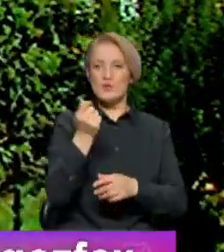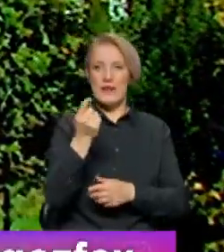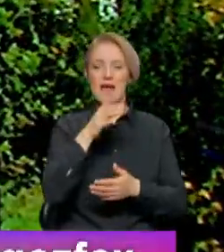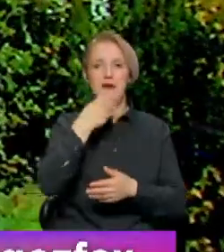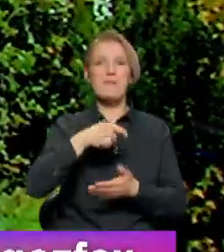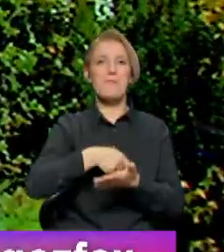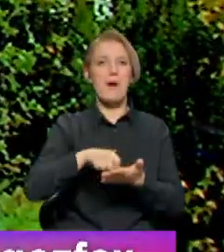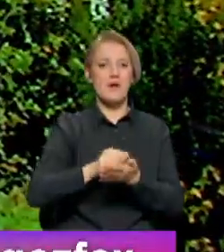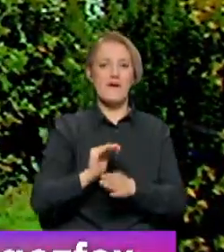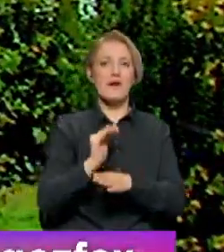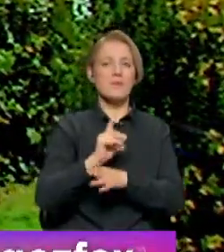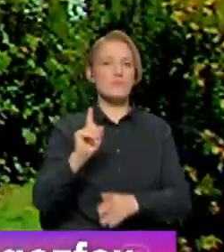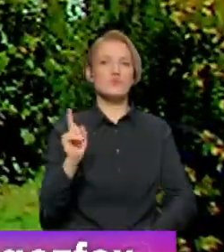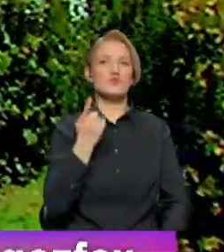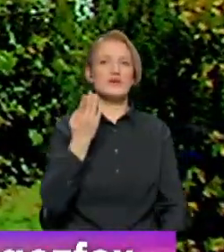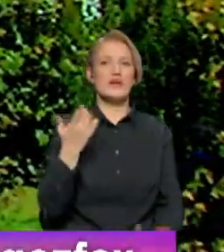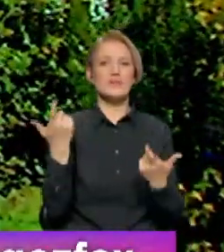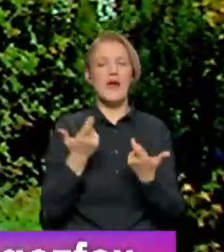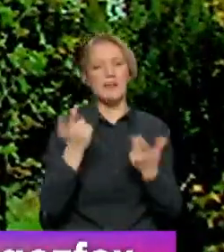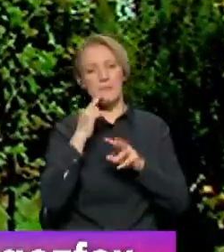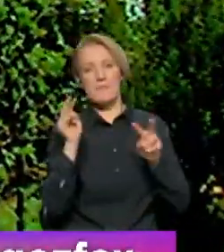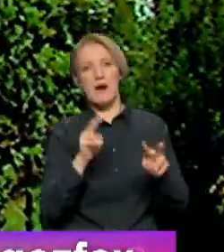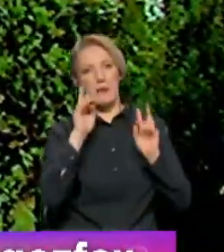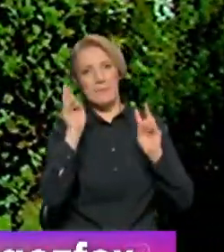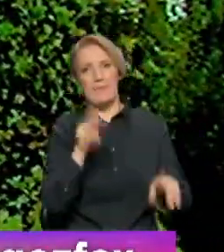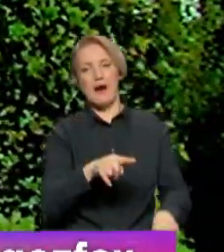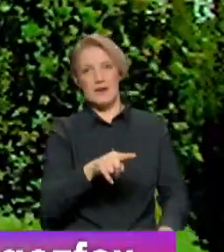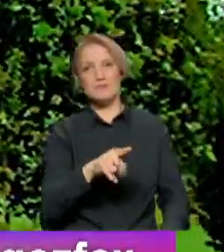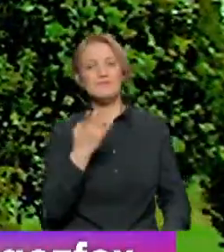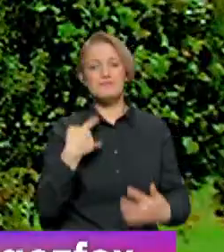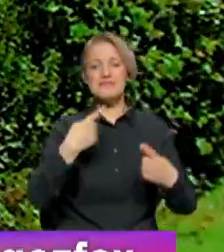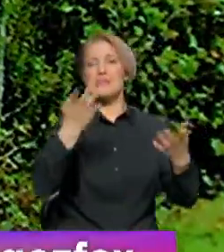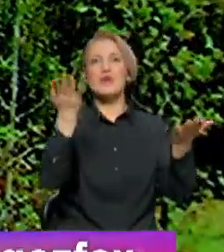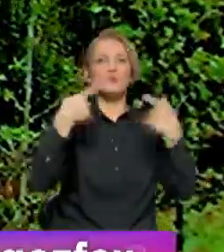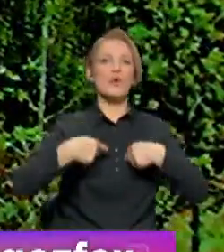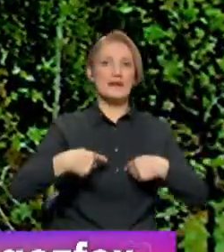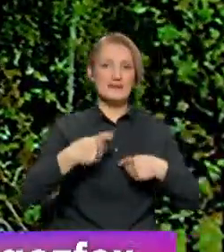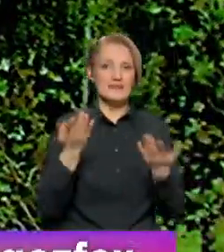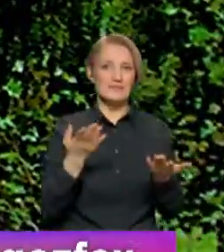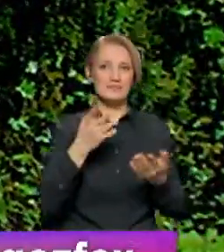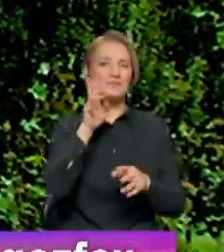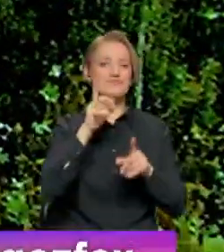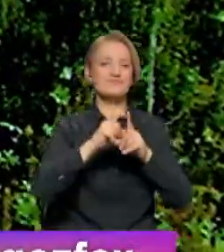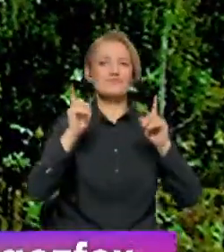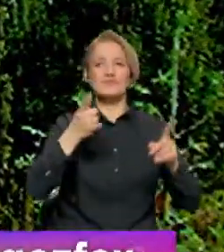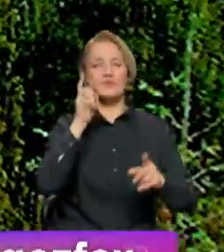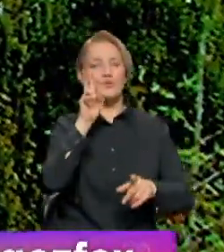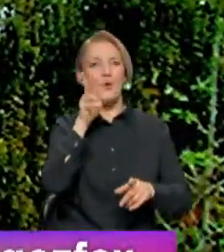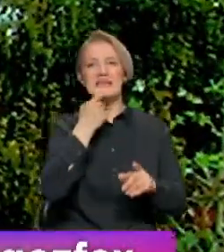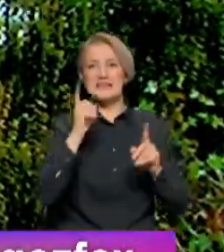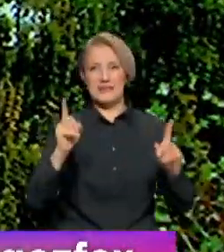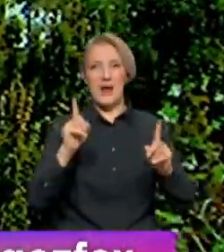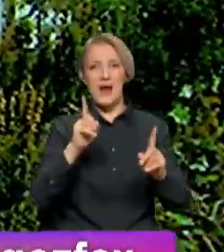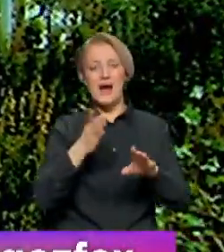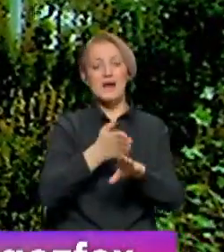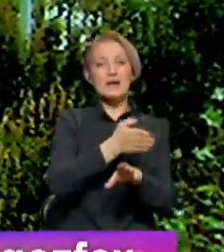maaşıyla yaşamak mucize nereden bakarsam bak Hani bizde Ne söylenirse söylensin son dönemleri son yıllara saymayın